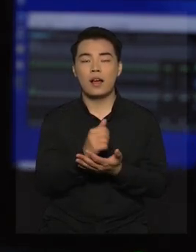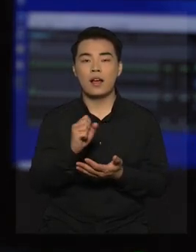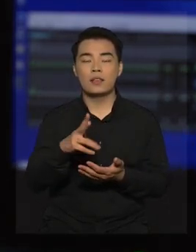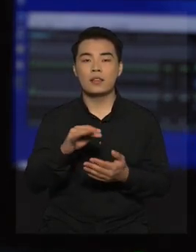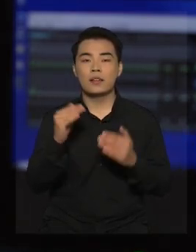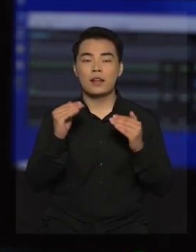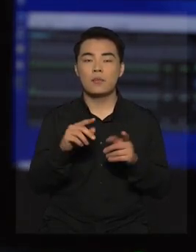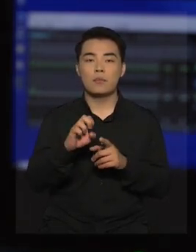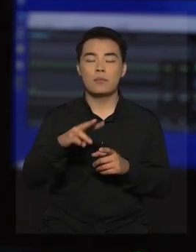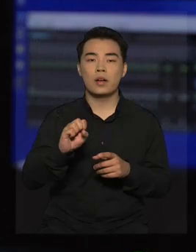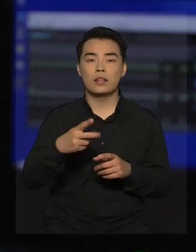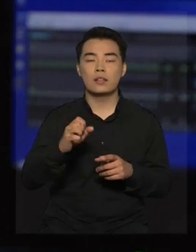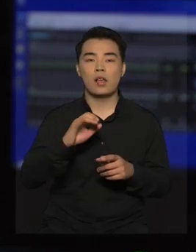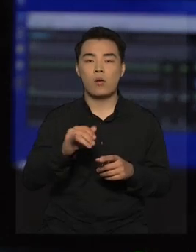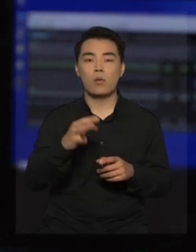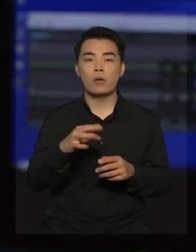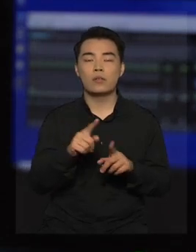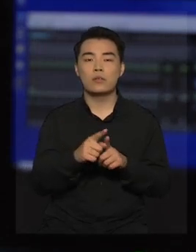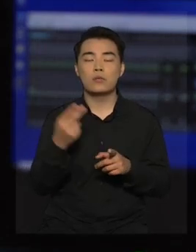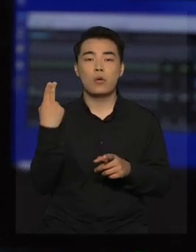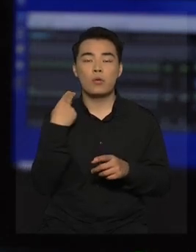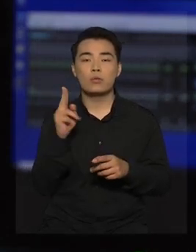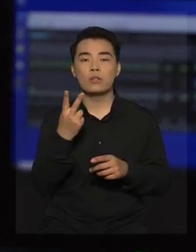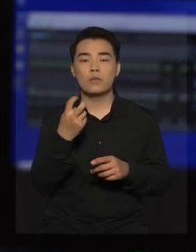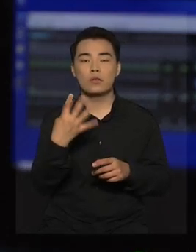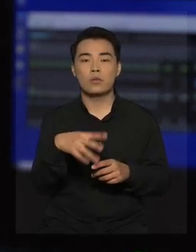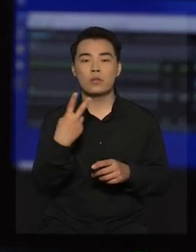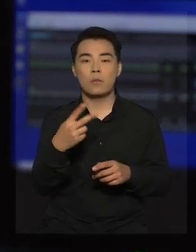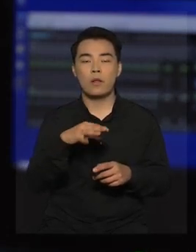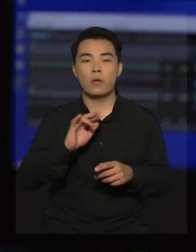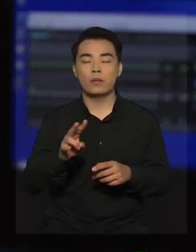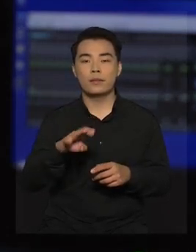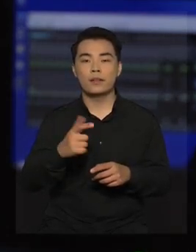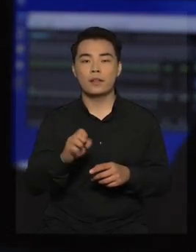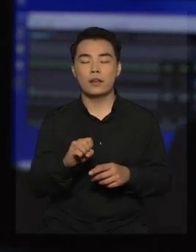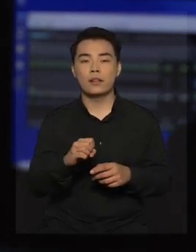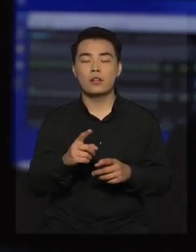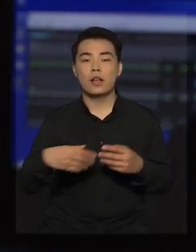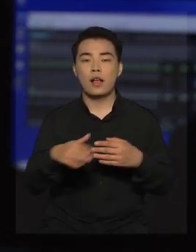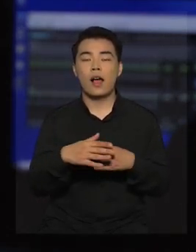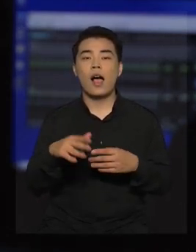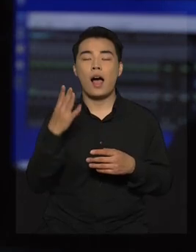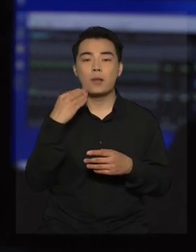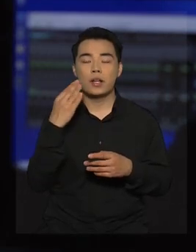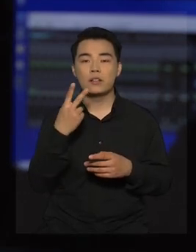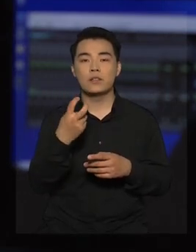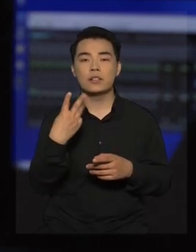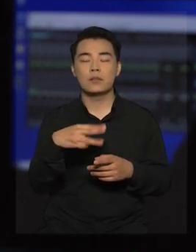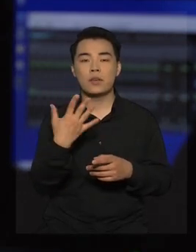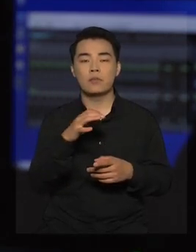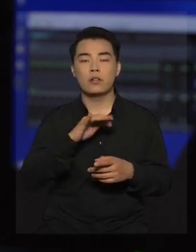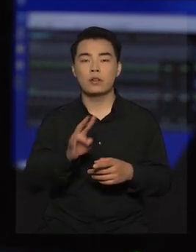антирейтинг Мангистауская область, на счету которой долг в размере 242 миллионов тенге. Далее следует Алматы –